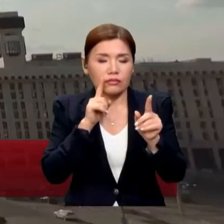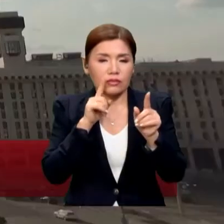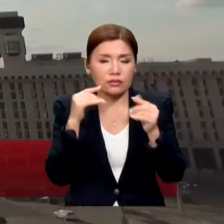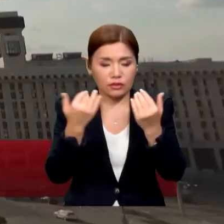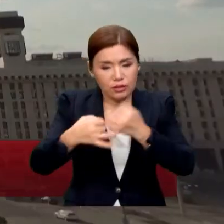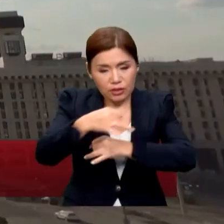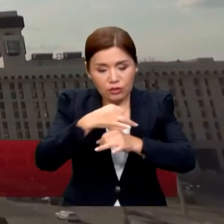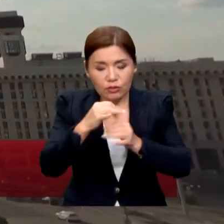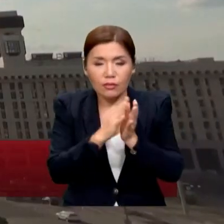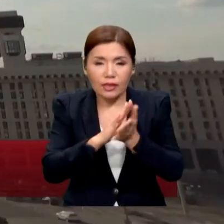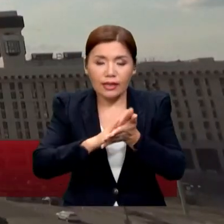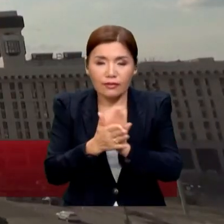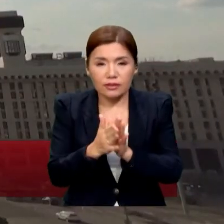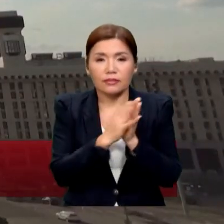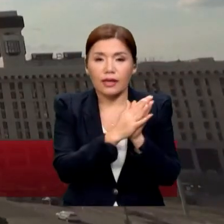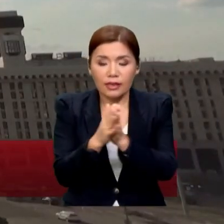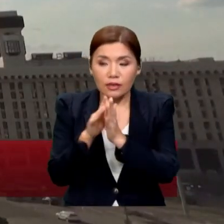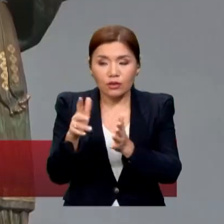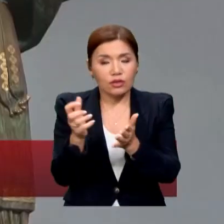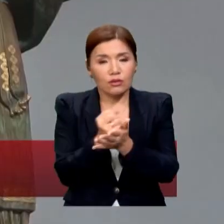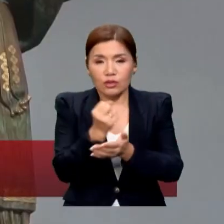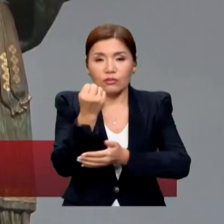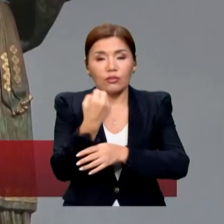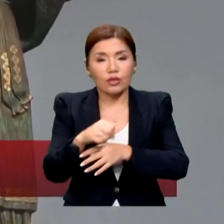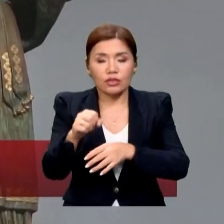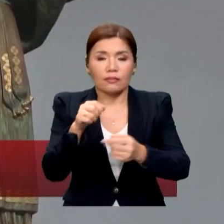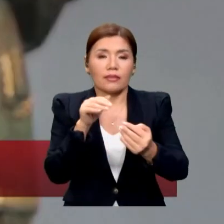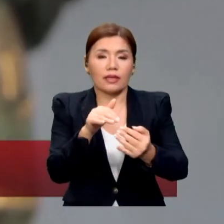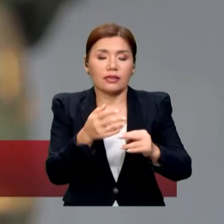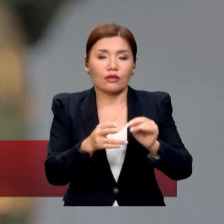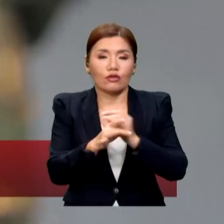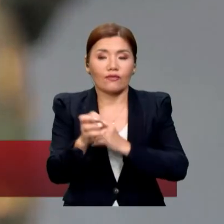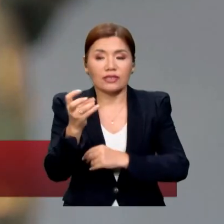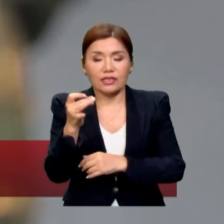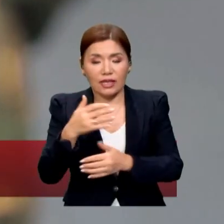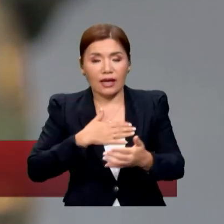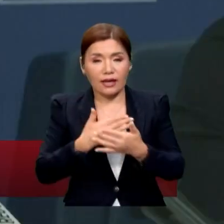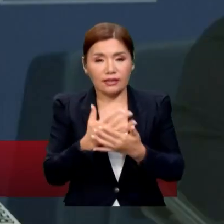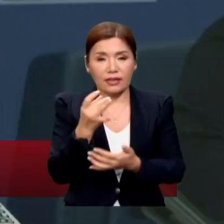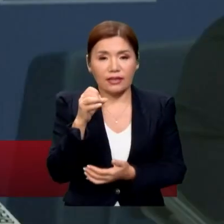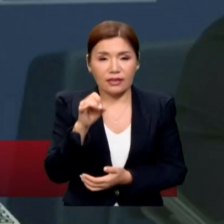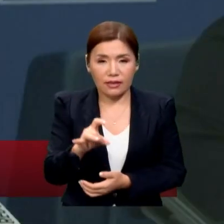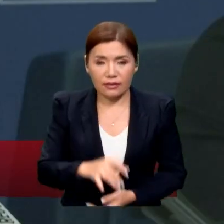переговоров. Орбан убежден, что Киев не сможет выиграть на поле битвы, стенографирует агентство Рейтер.